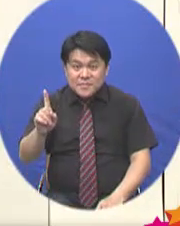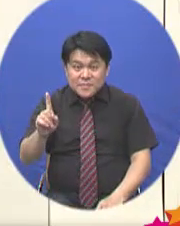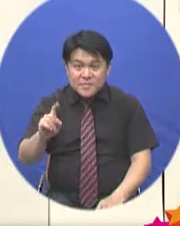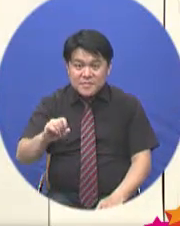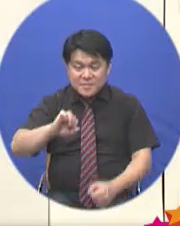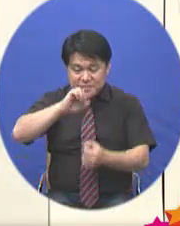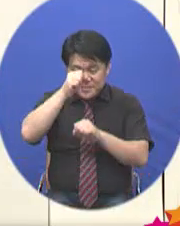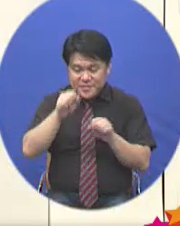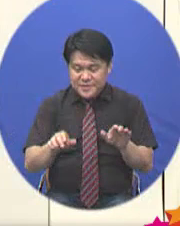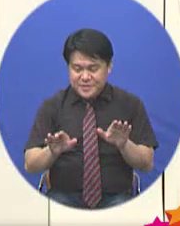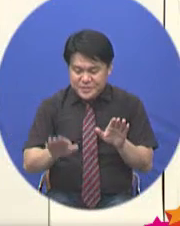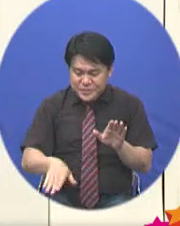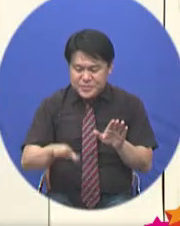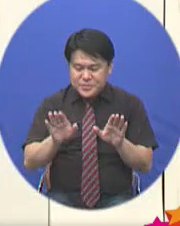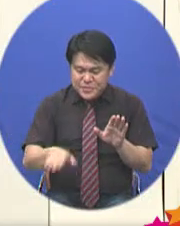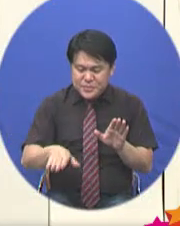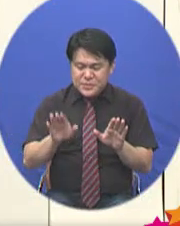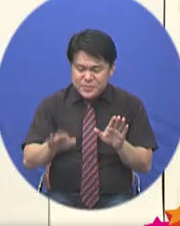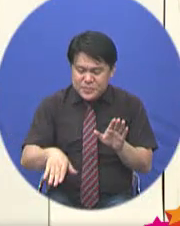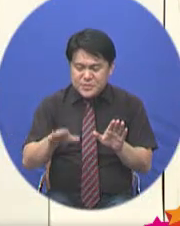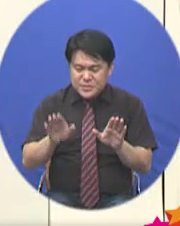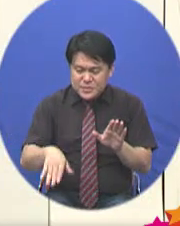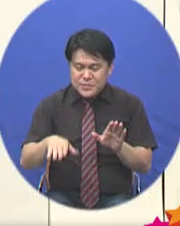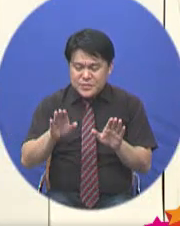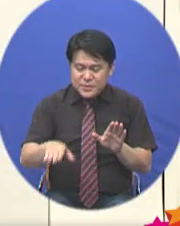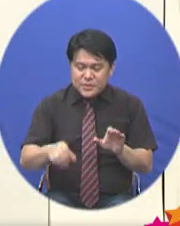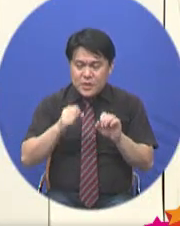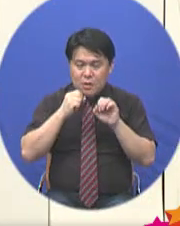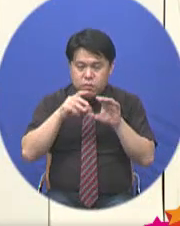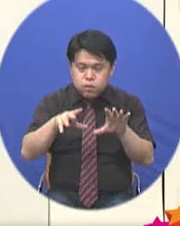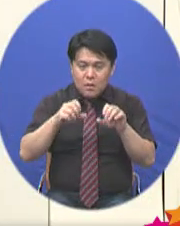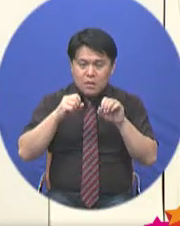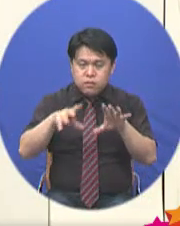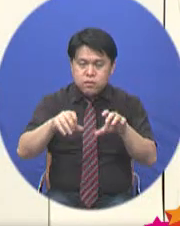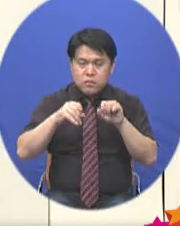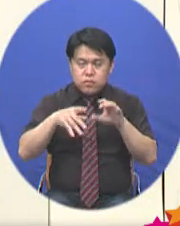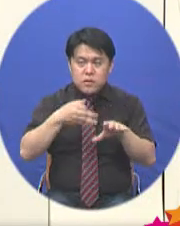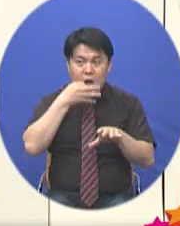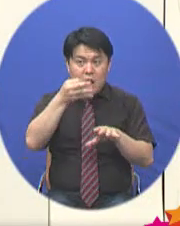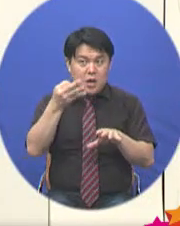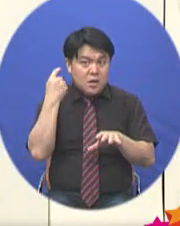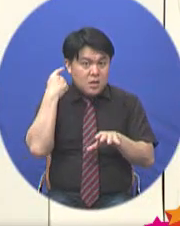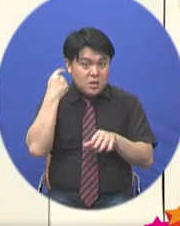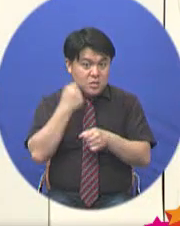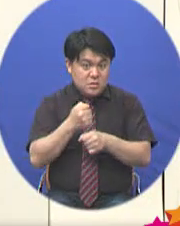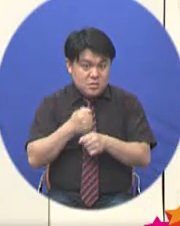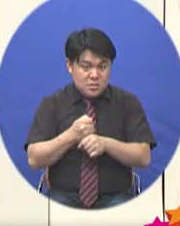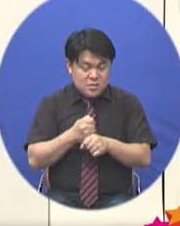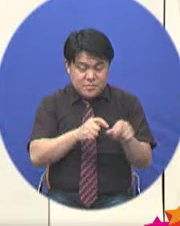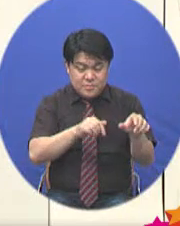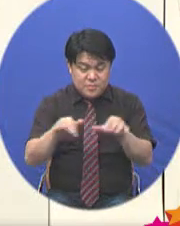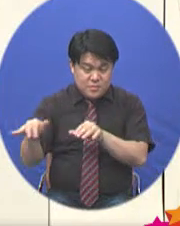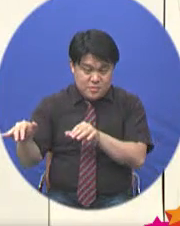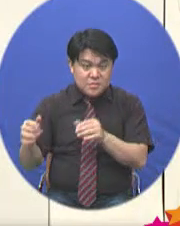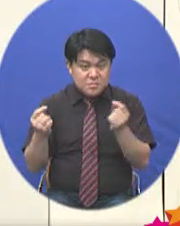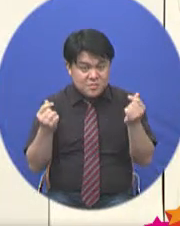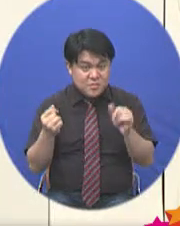드릴게요. 이것은 페달을 밟아서 바람을 넣어 소리를 내는 건반 악기 중에